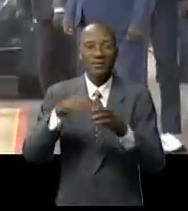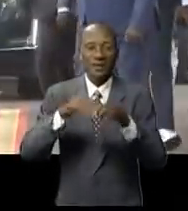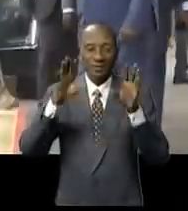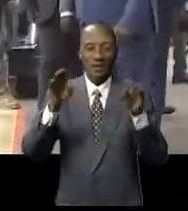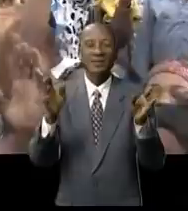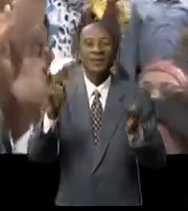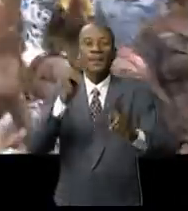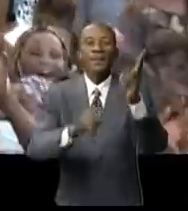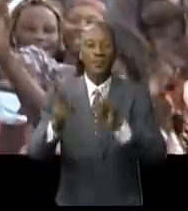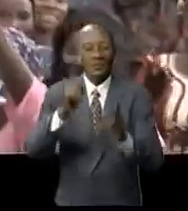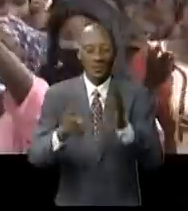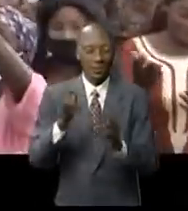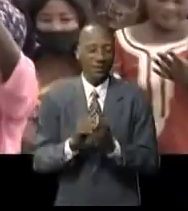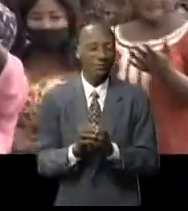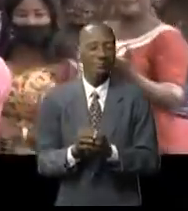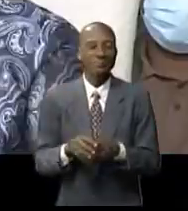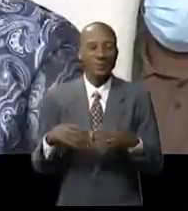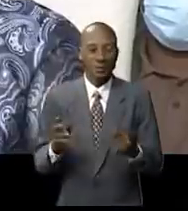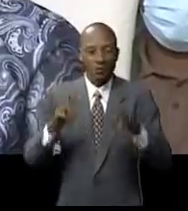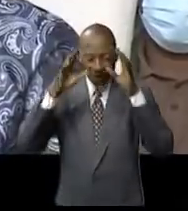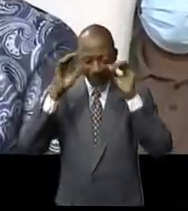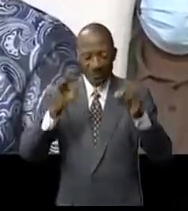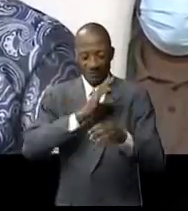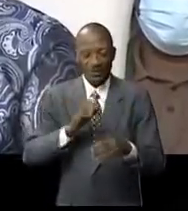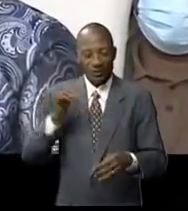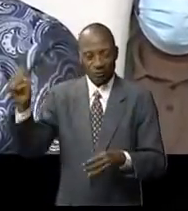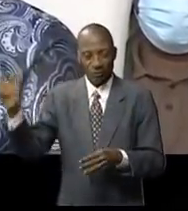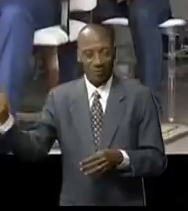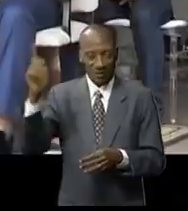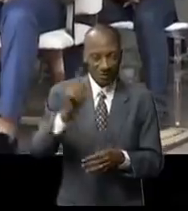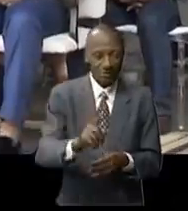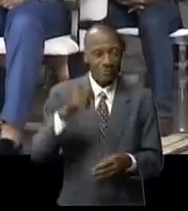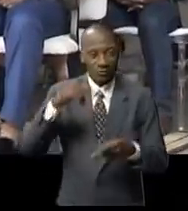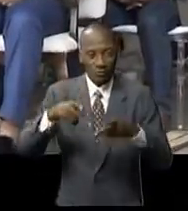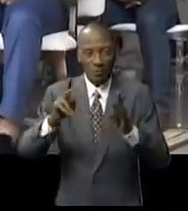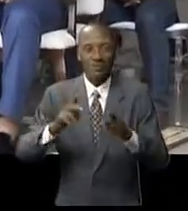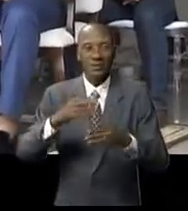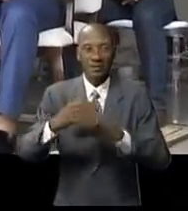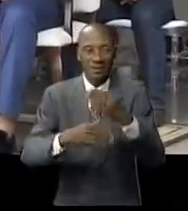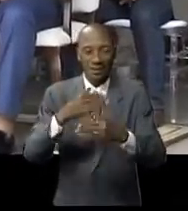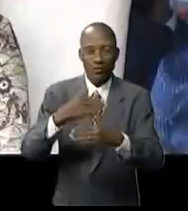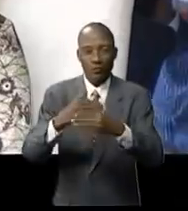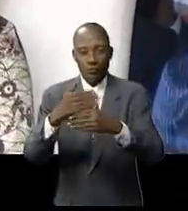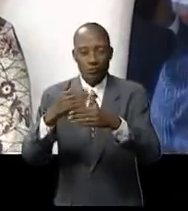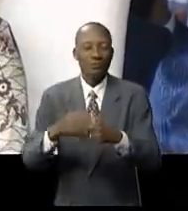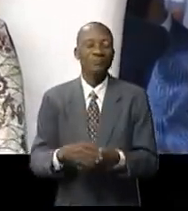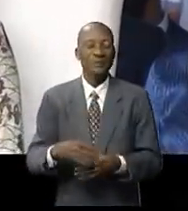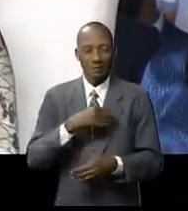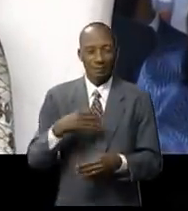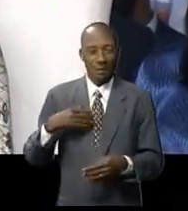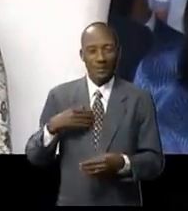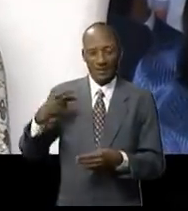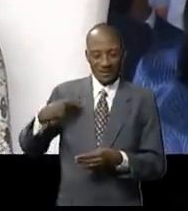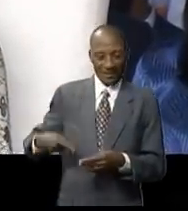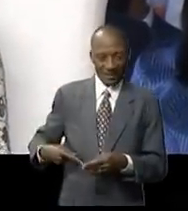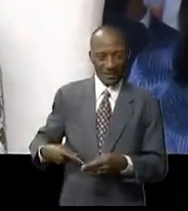La cérémonie a été présidée par le chef de l'État, commandant suprême de FARDC et de la police, accompagné de la distinguée première dame. Deux